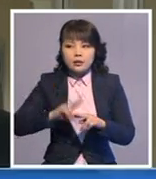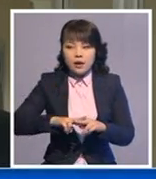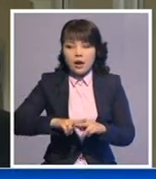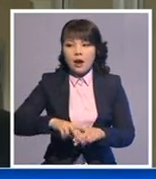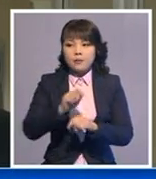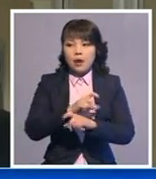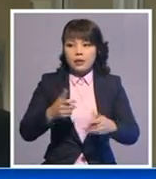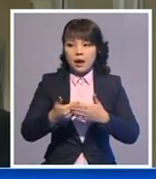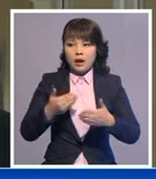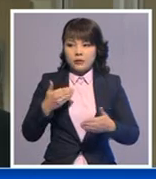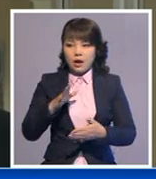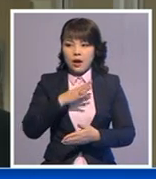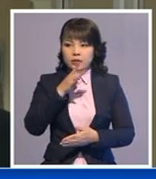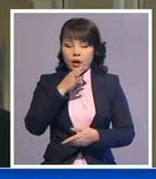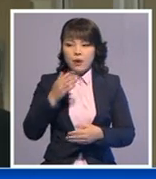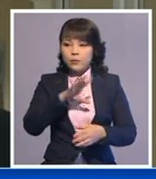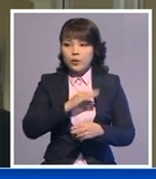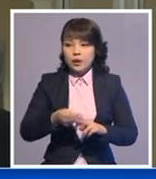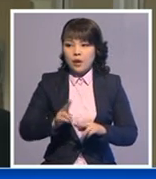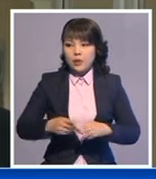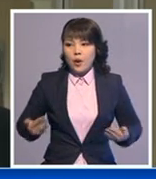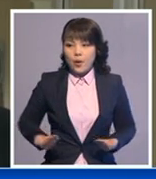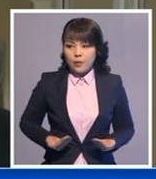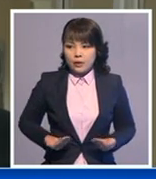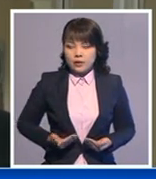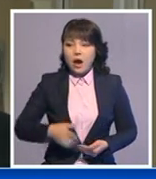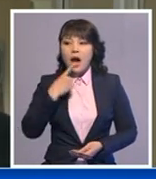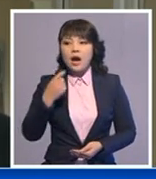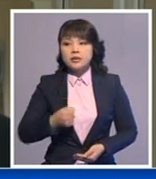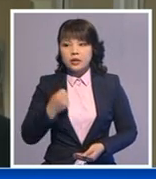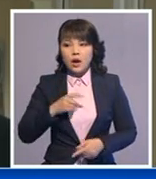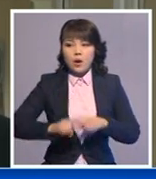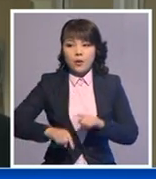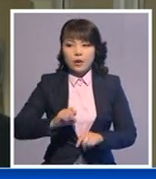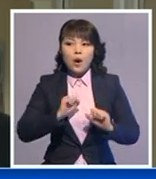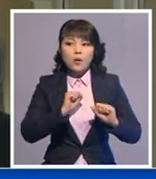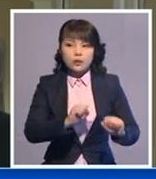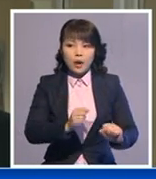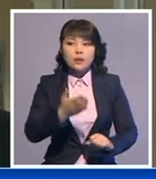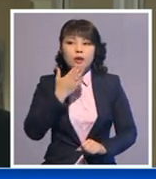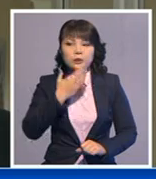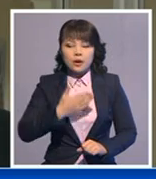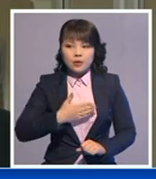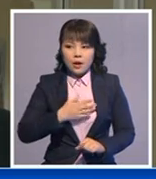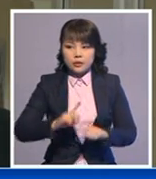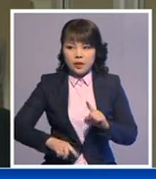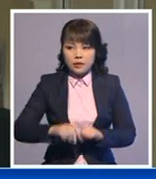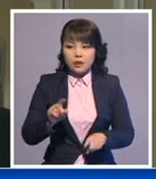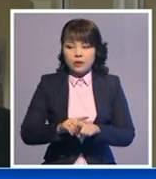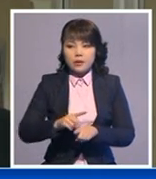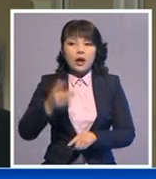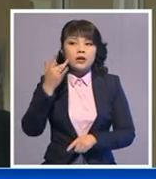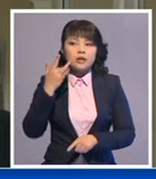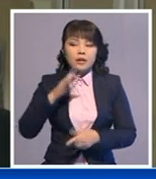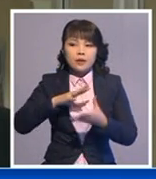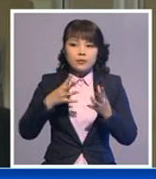мектеп жасында өзінің бүкіл өмірін әскери қызметке, отанын қорғауға, отанда жалпы еліміздегі